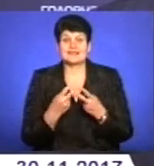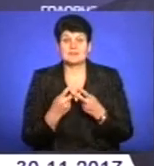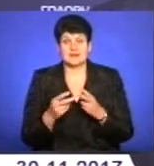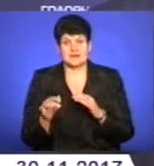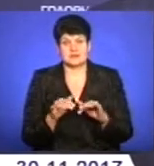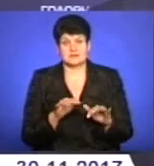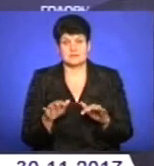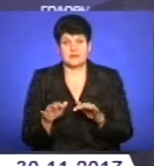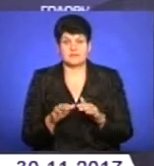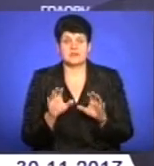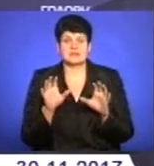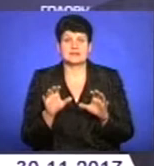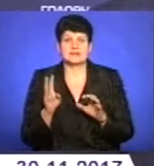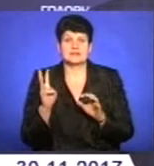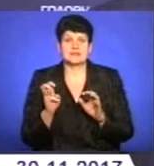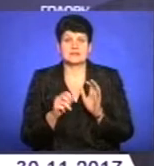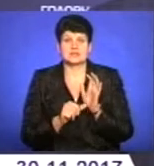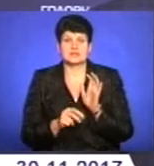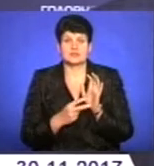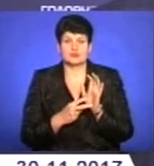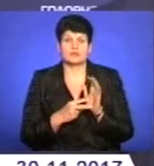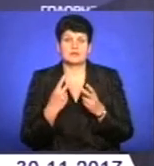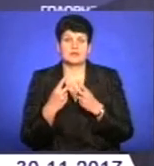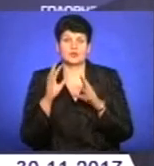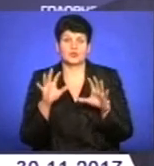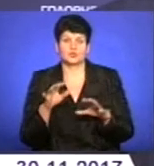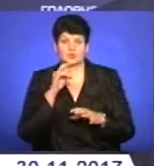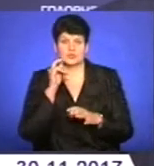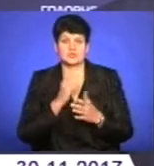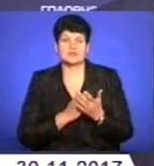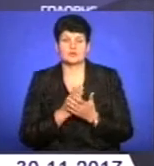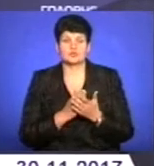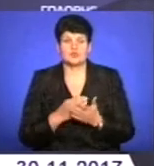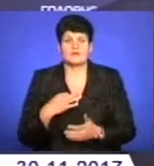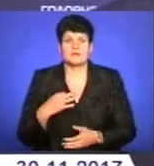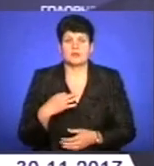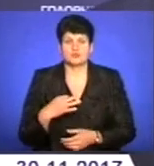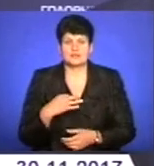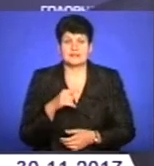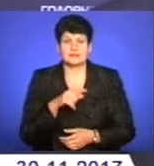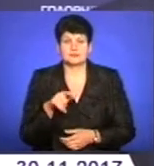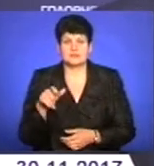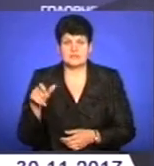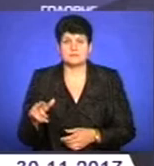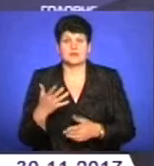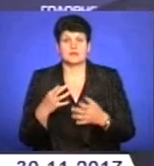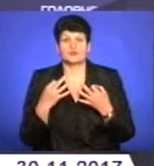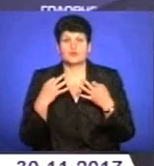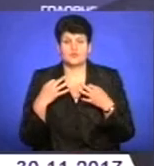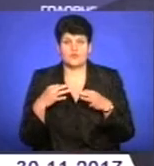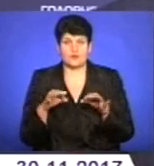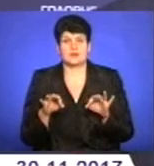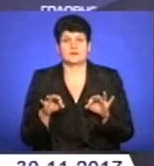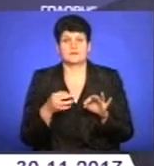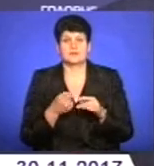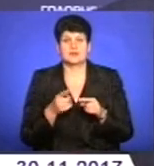провадження за статтею 367 Кримінального кодексу України. Це є службова недбалість проти тих осіб, які, власне, допустили